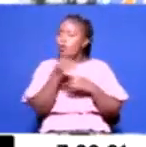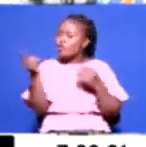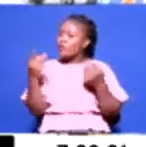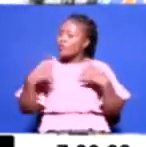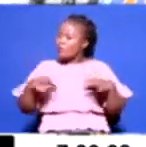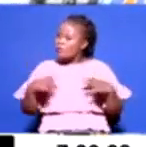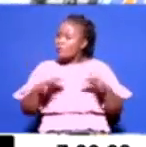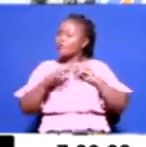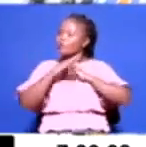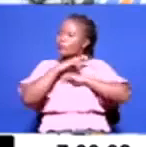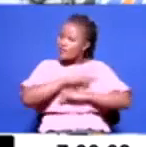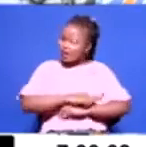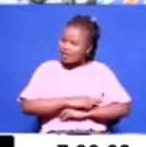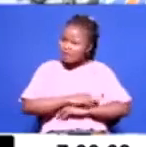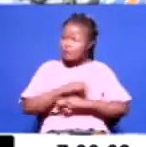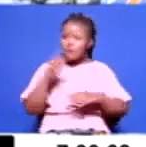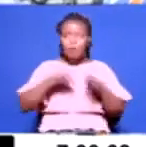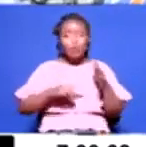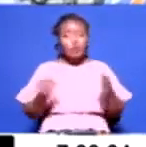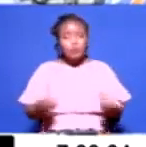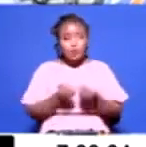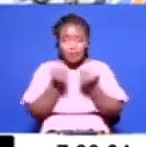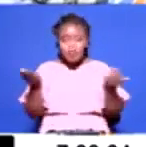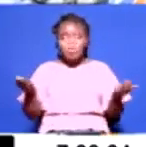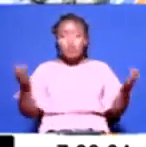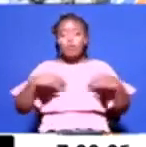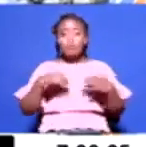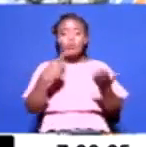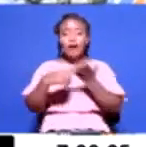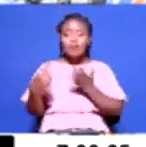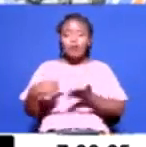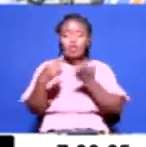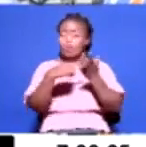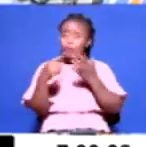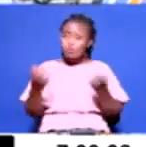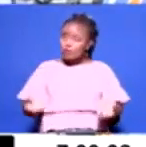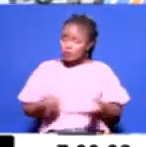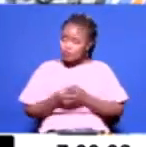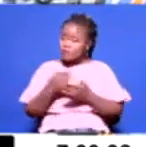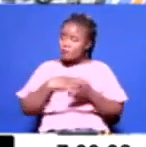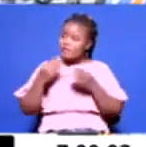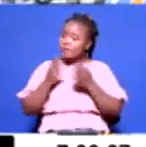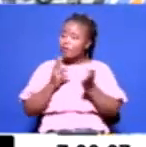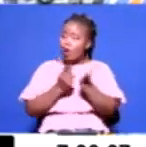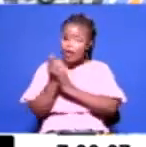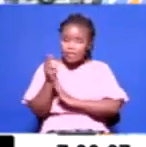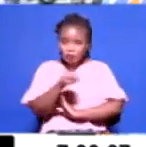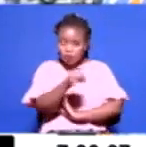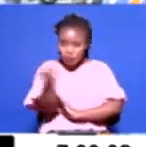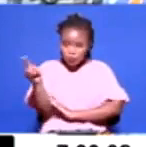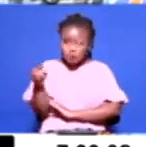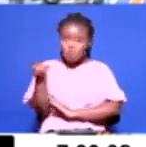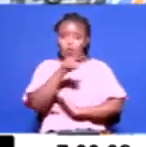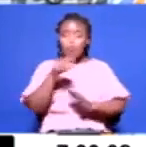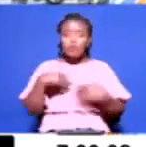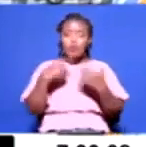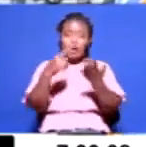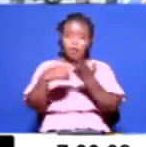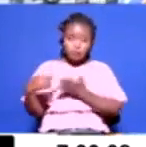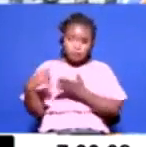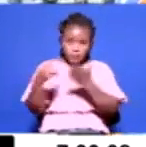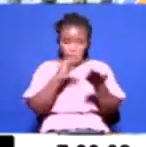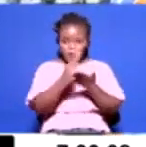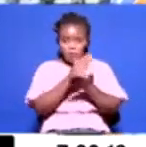will happen, there will be consultation. Let me be honest with you. There will be consultation between the presidential candidate Raila